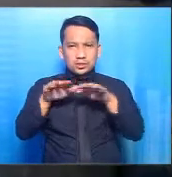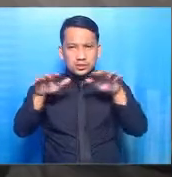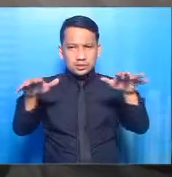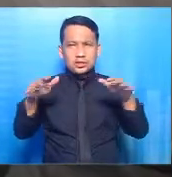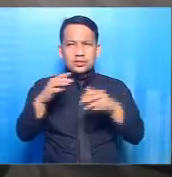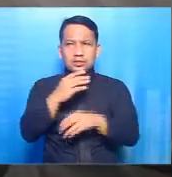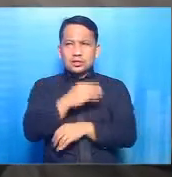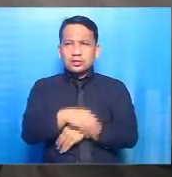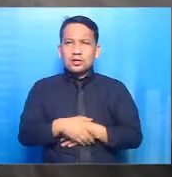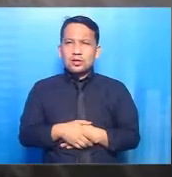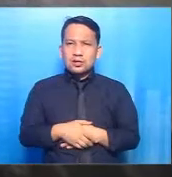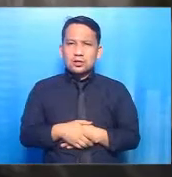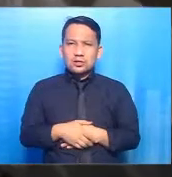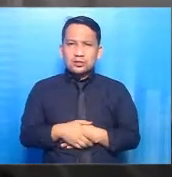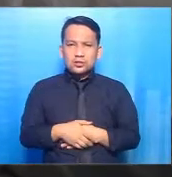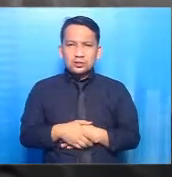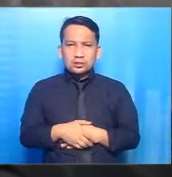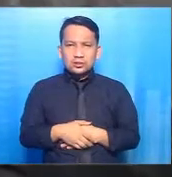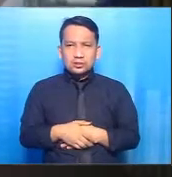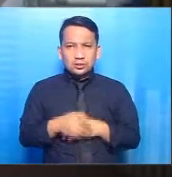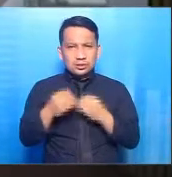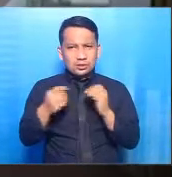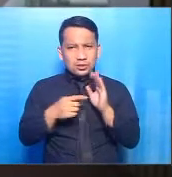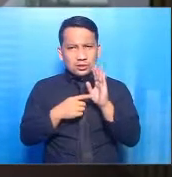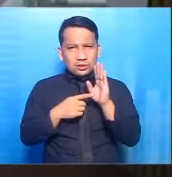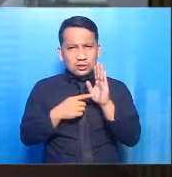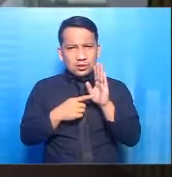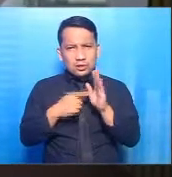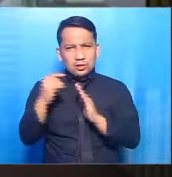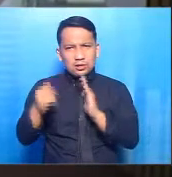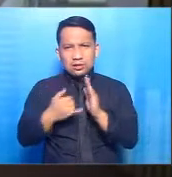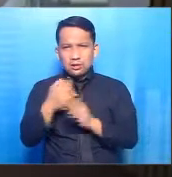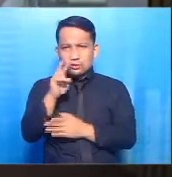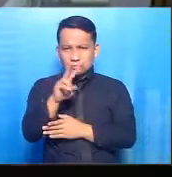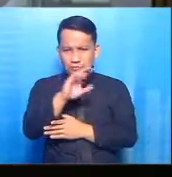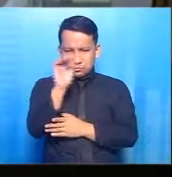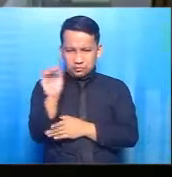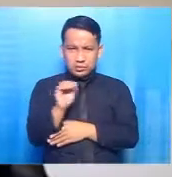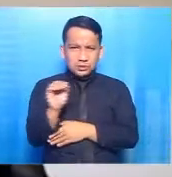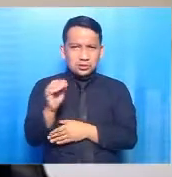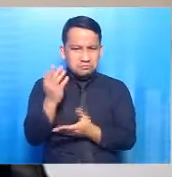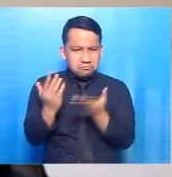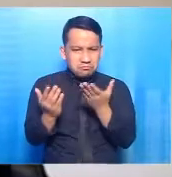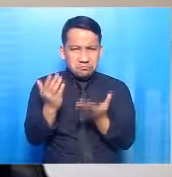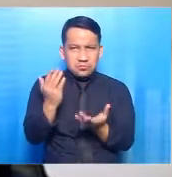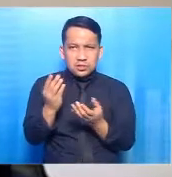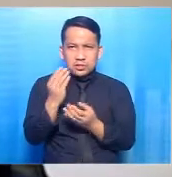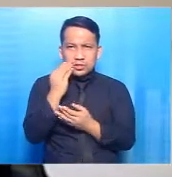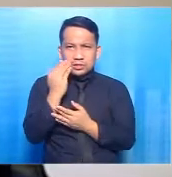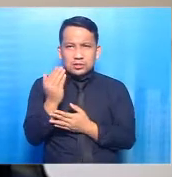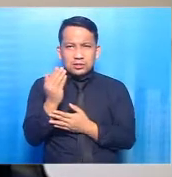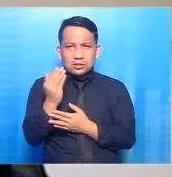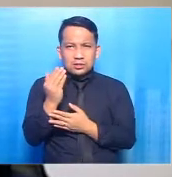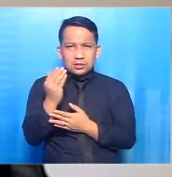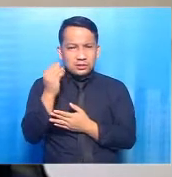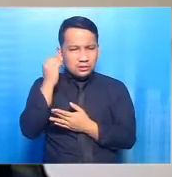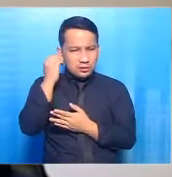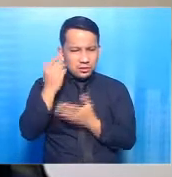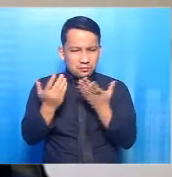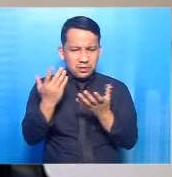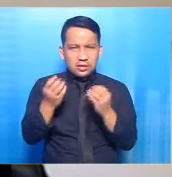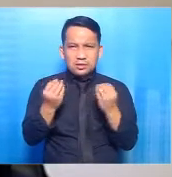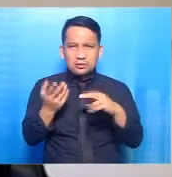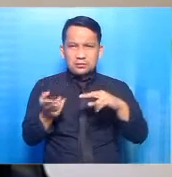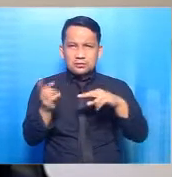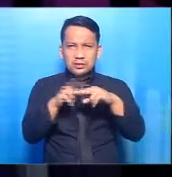have maintained the case fatality rate to just 2% or a little above 2%, pero hindi naman